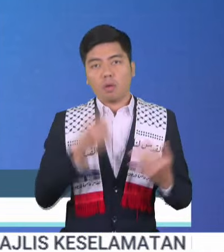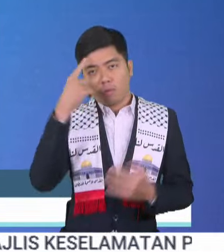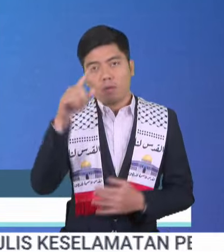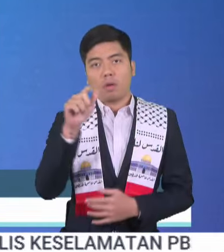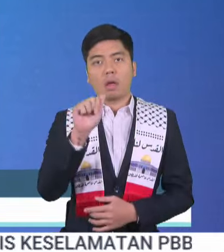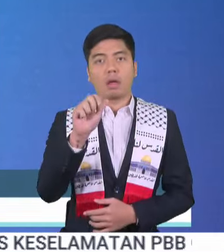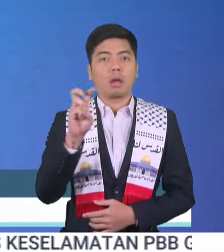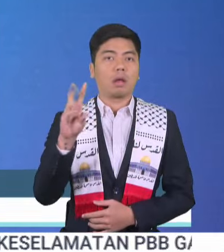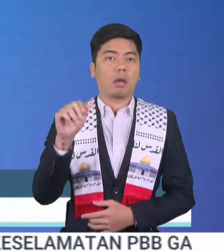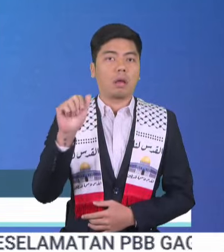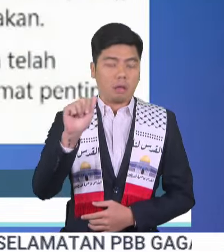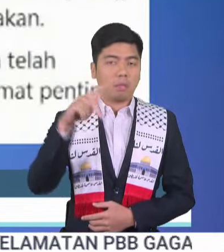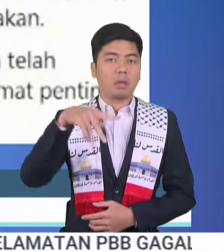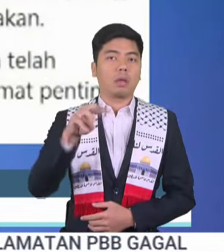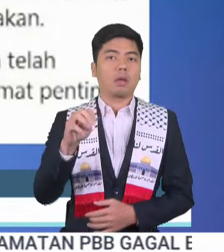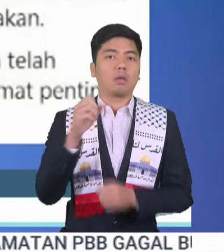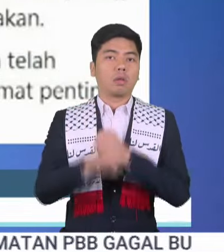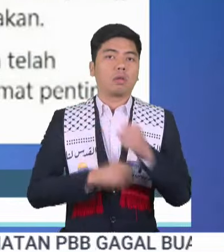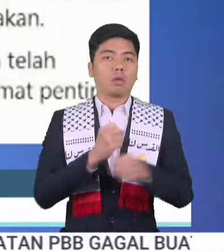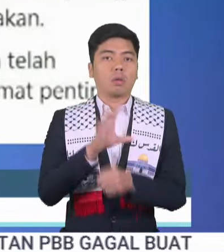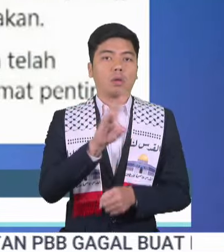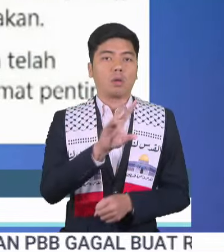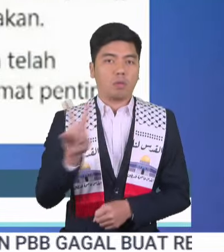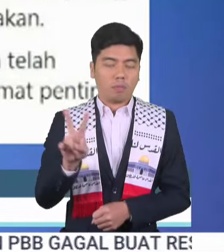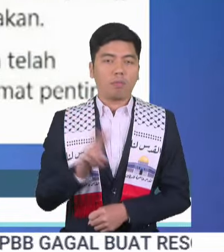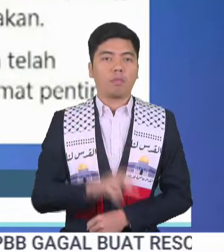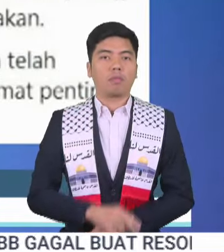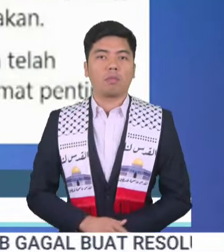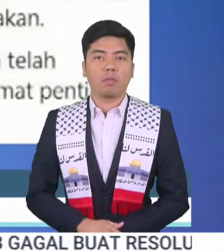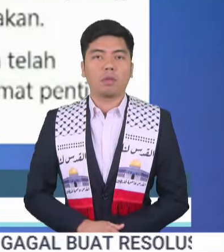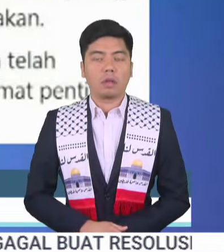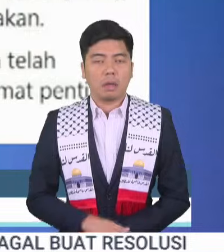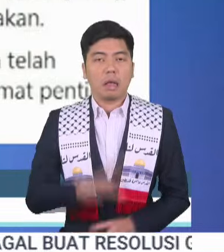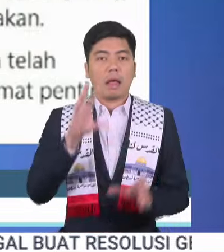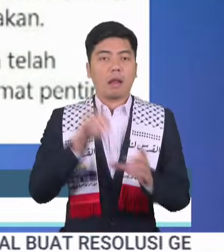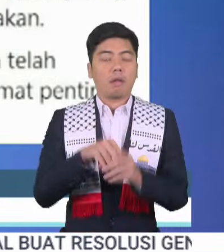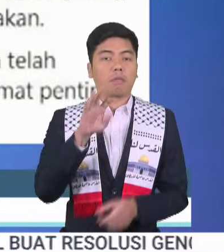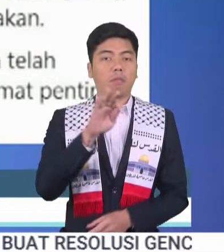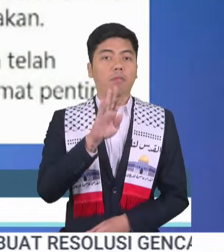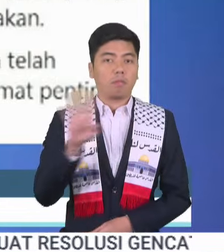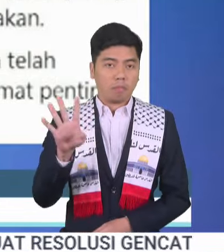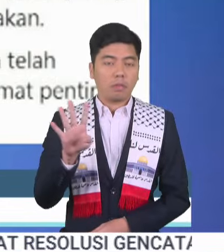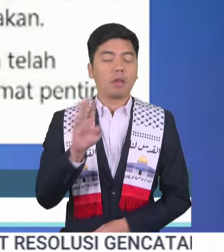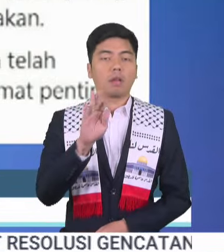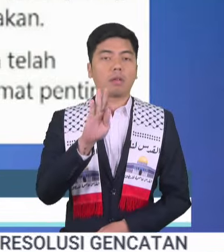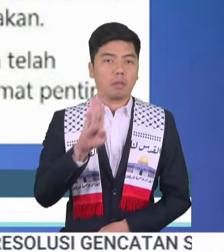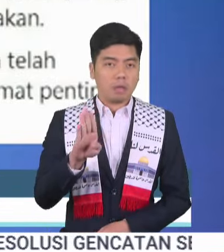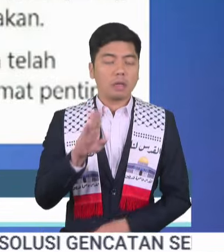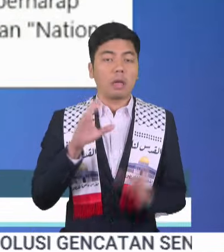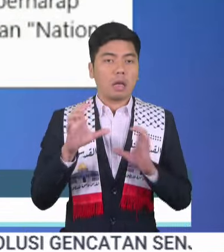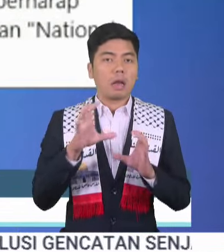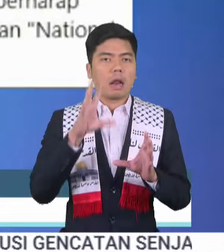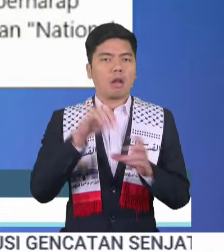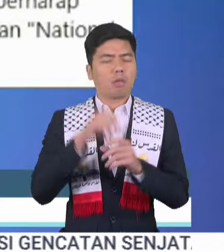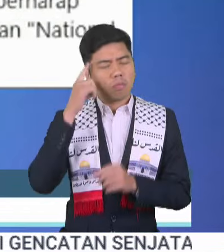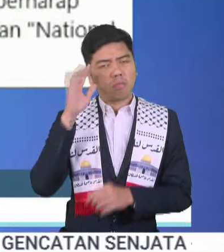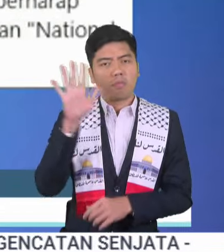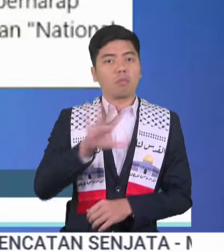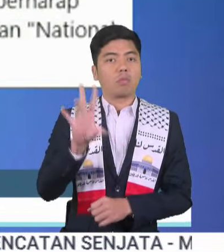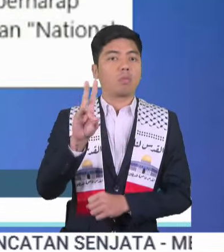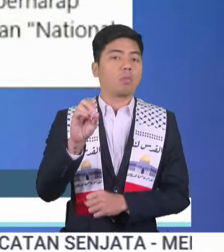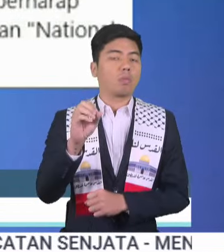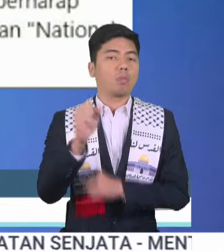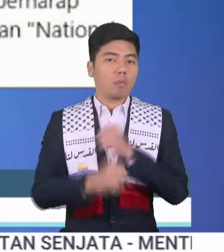ini, iaitu kesepaduan teras perkhidmatan pertahanan awam. Menerusi catatan di Facebook, beliau mengakui sepanjang 7 dekad